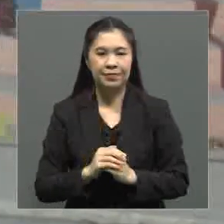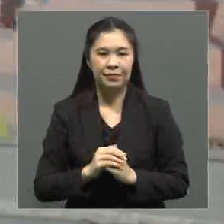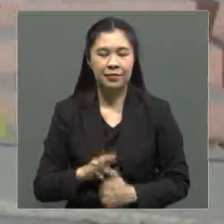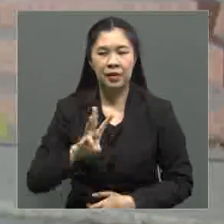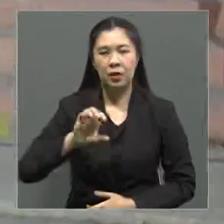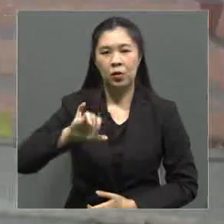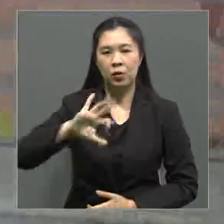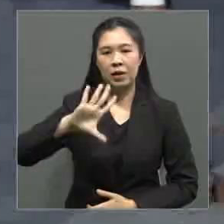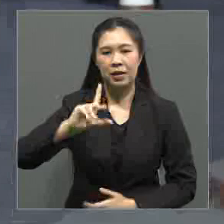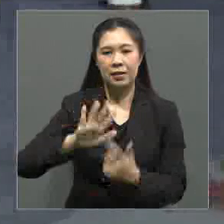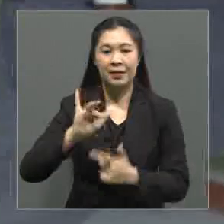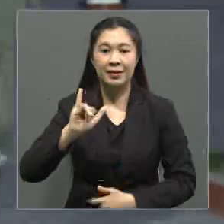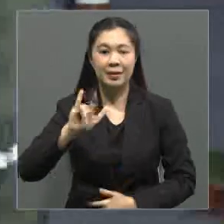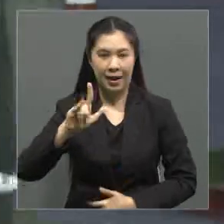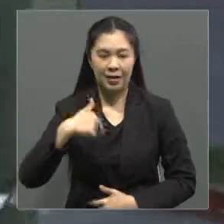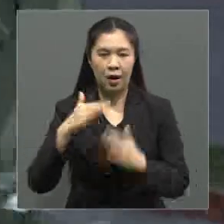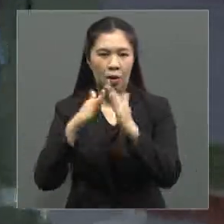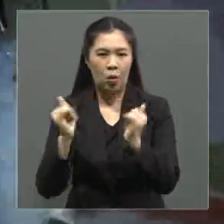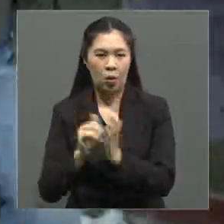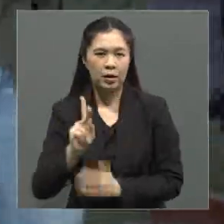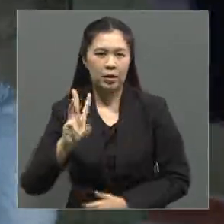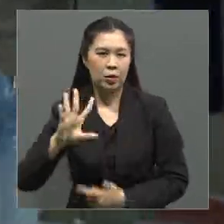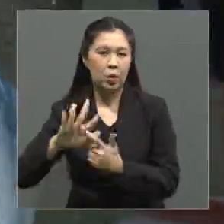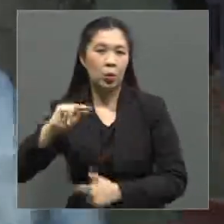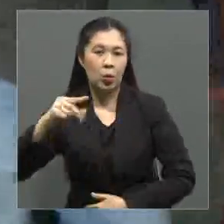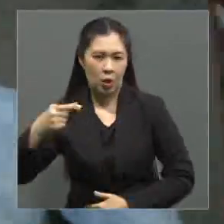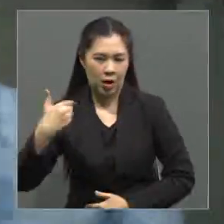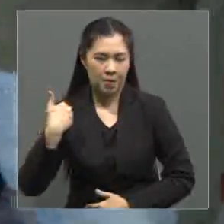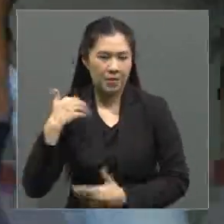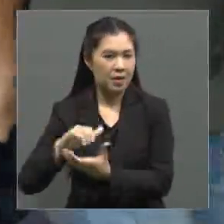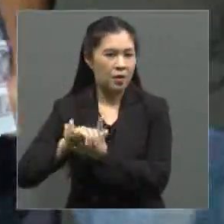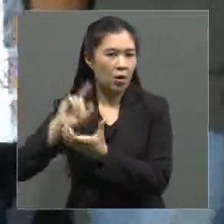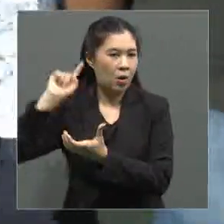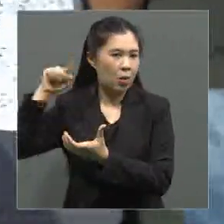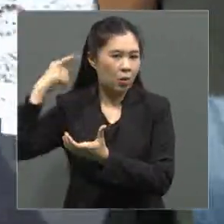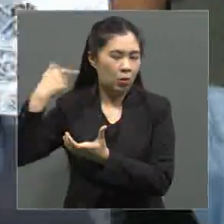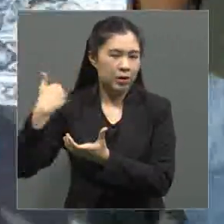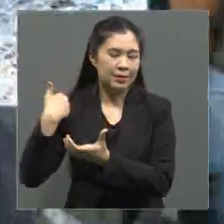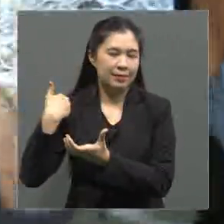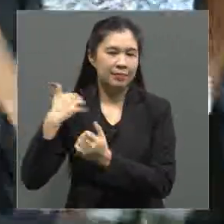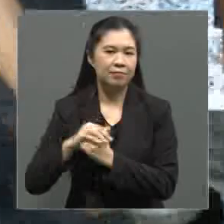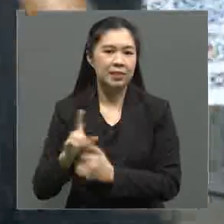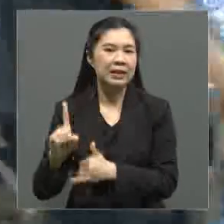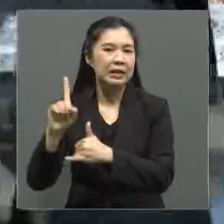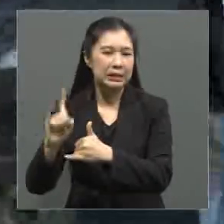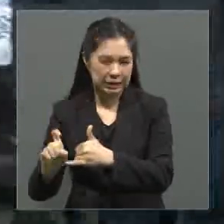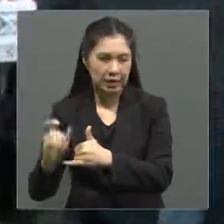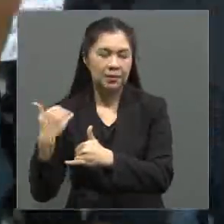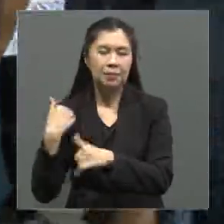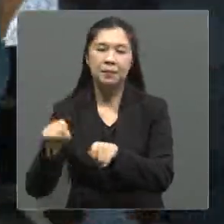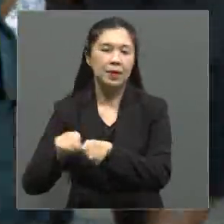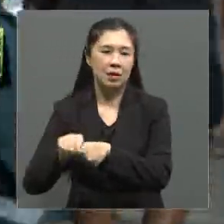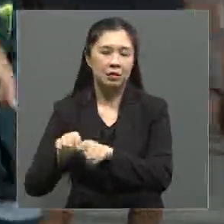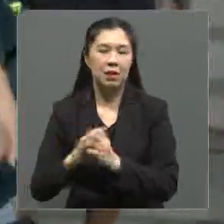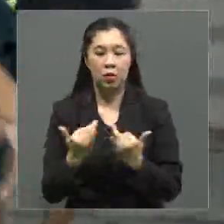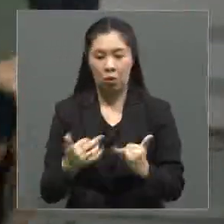บุญศรีบำเพ็ญกุศลที่วัดขวางโดยนายวิชานนั้นมีภรรยาคือนางสาวพรทิพย์พันแตงที่เสียชีวิตและทางเจ้าหน้าที่